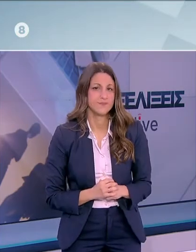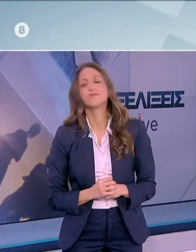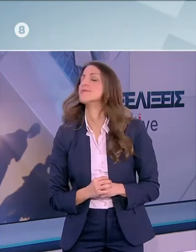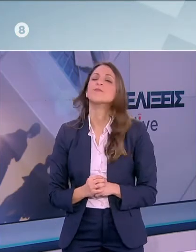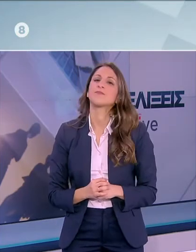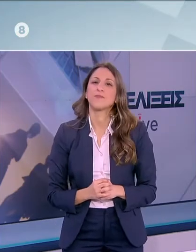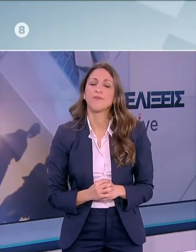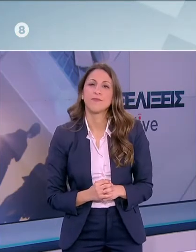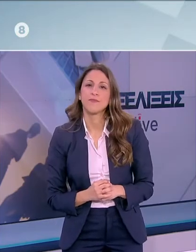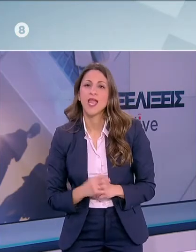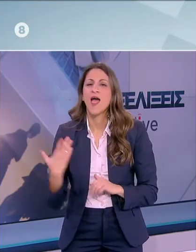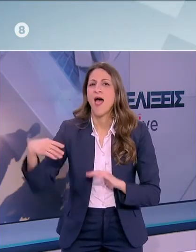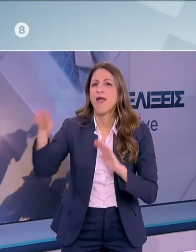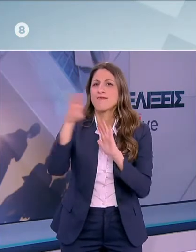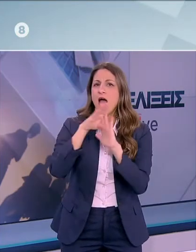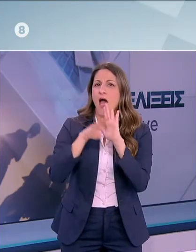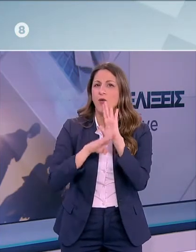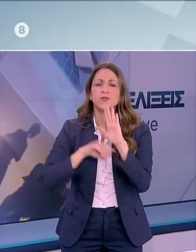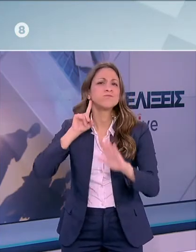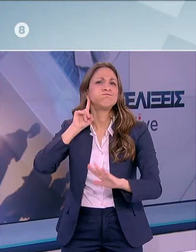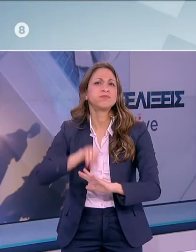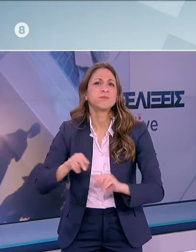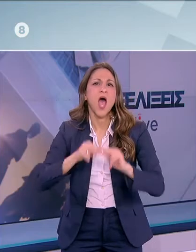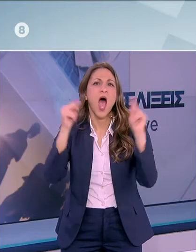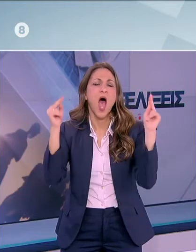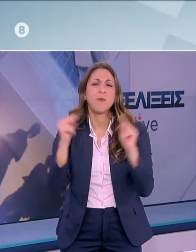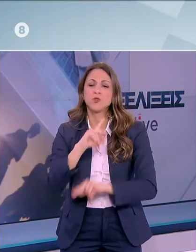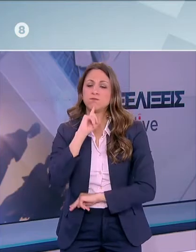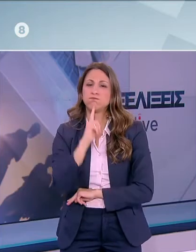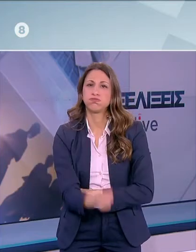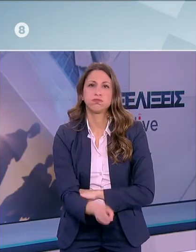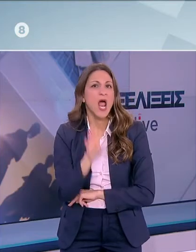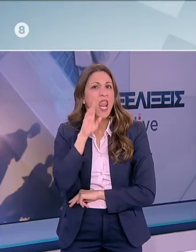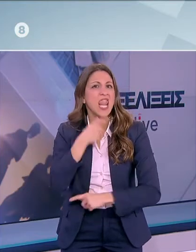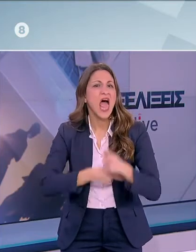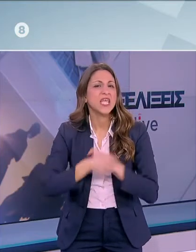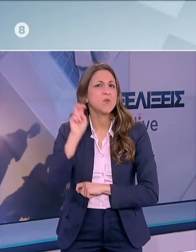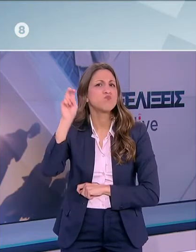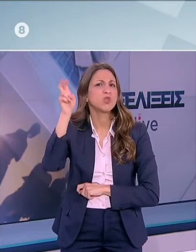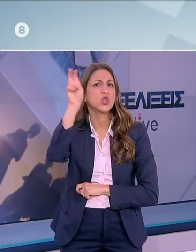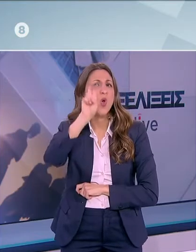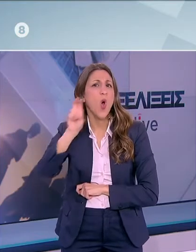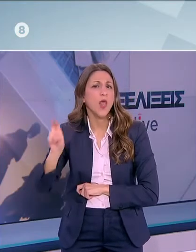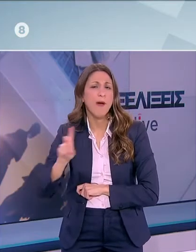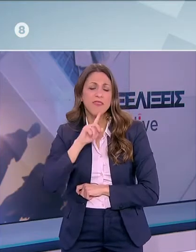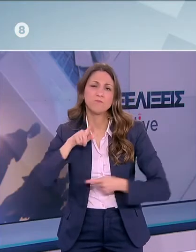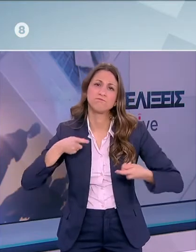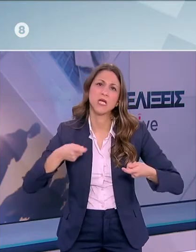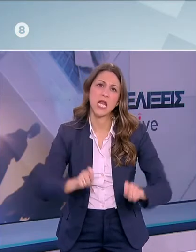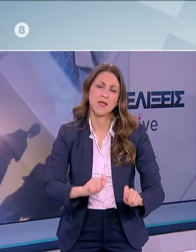τήρηση των προβλεπόμενων κανόνων δημόσιας υγείας αναστέλλεται για 10 ημέρες η λειτουργία της λαϊκής αγοράς Πτολεμαΐδας του Δήμου Εορδέας.